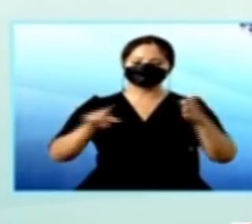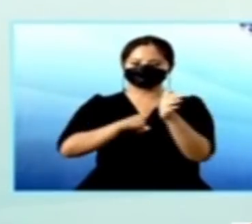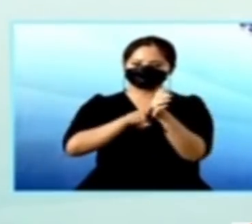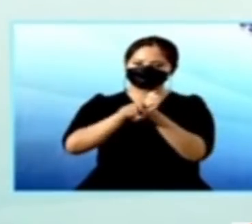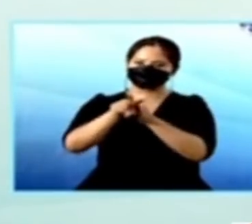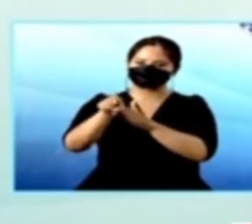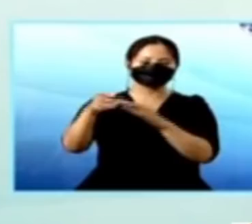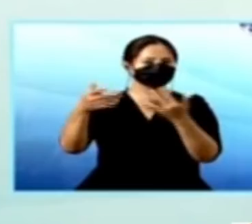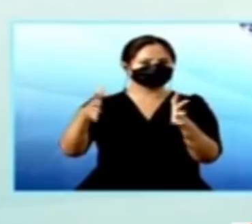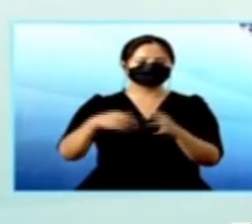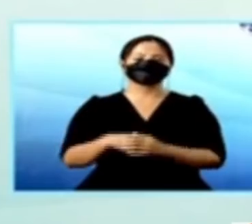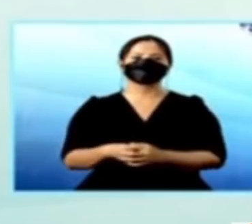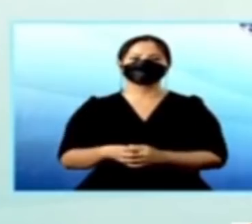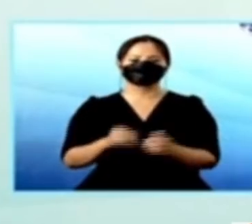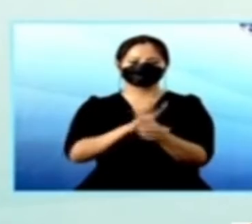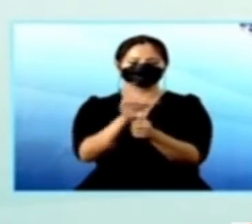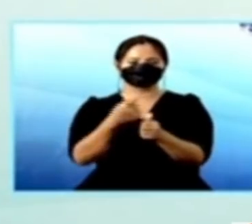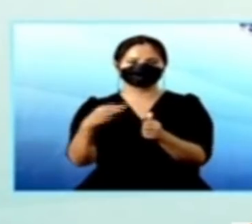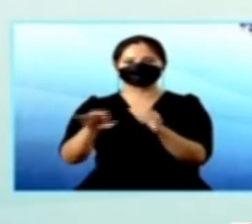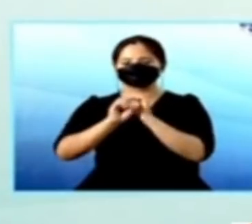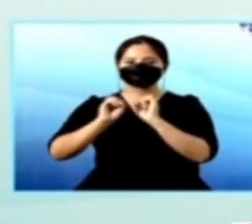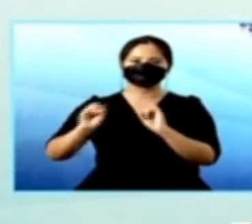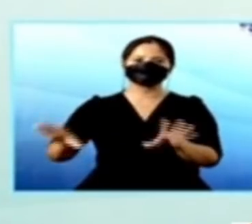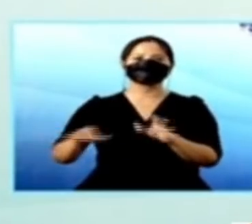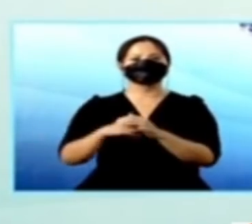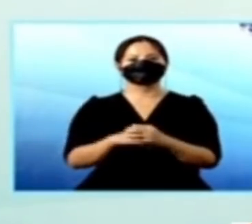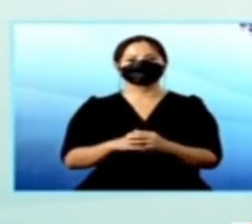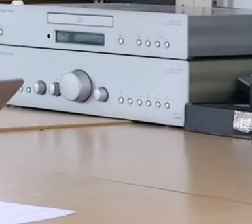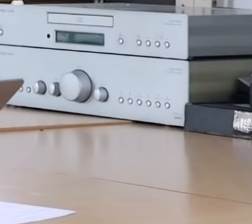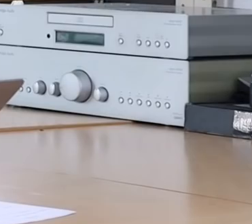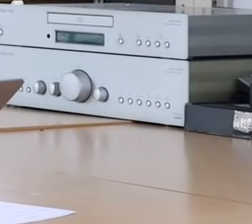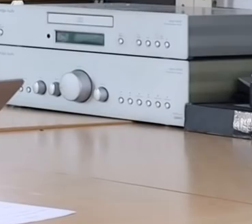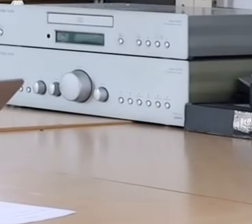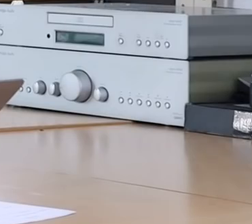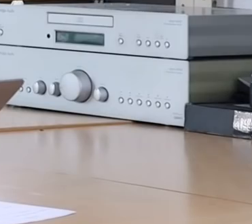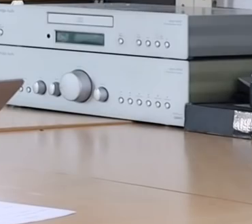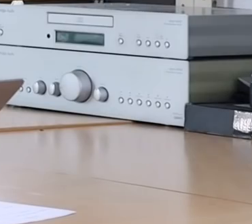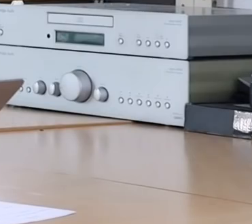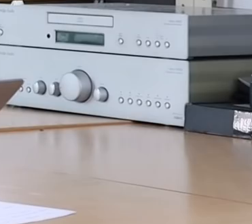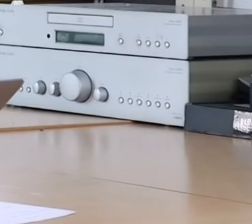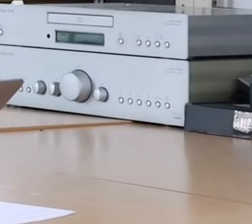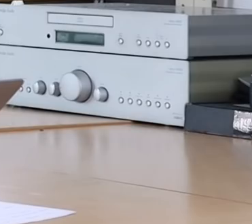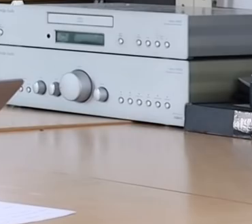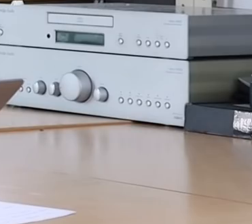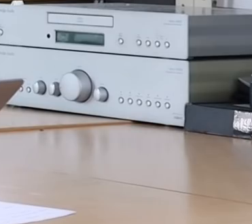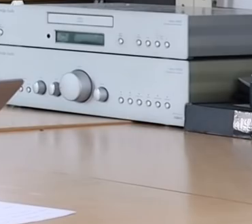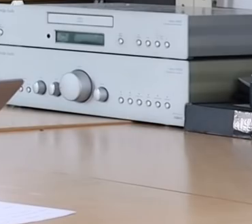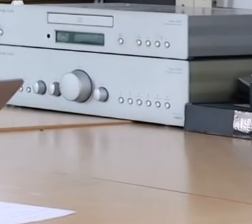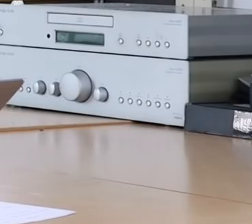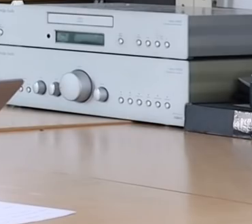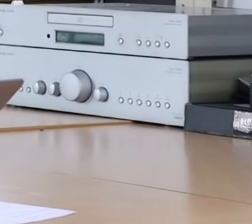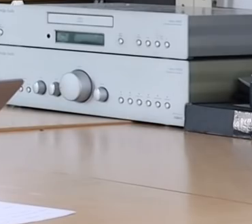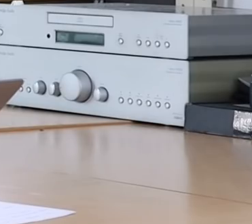บปลอดจากพยาธิโควิดแล้วก็พยาธิตามฤดูกาลอื่นๆขอขอบใจ แล้วก็สุดท้ายเนี่ยนะผมก็หวังเป็นอย่างยิ่งก็อยาก